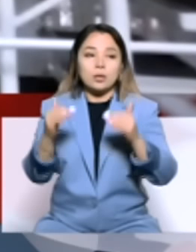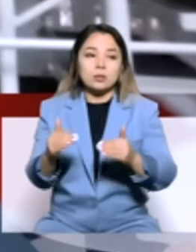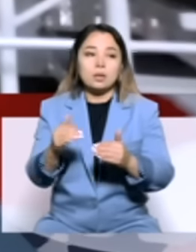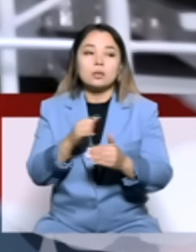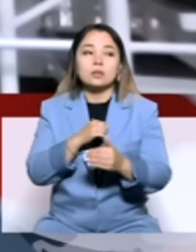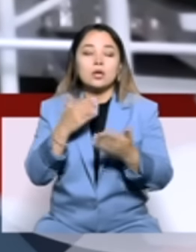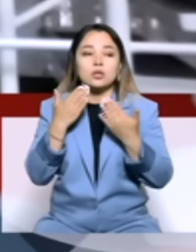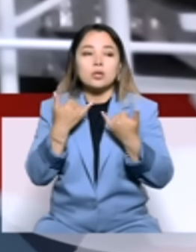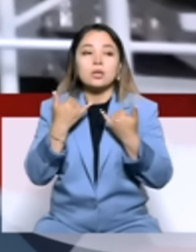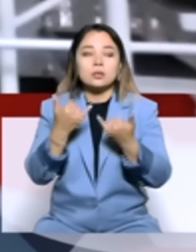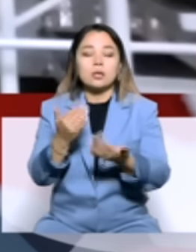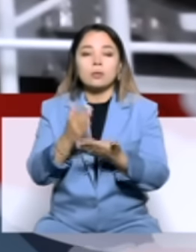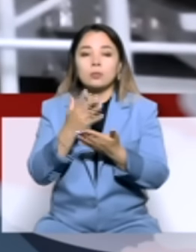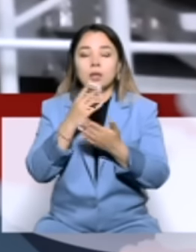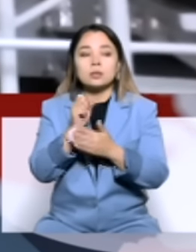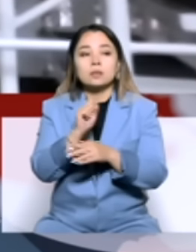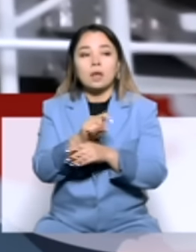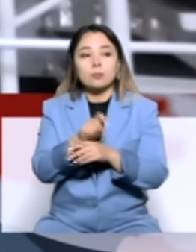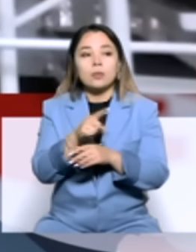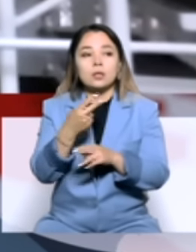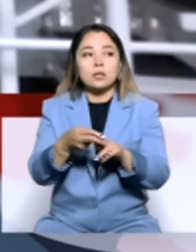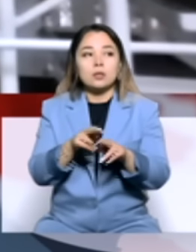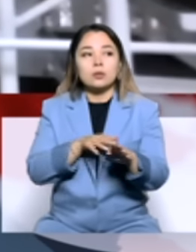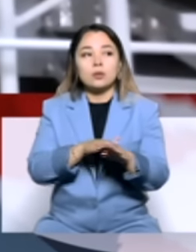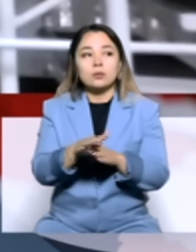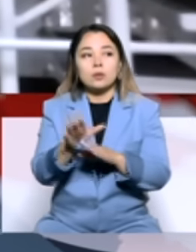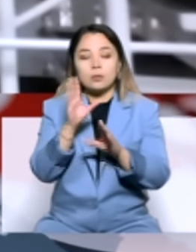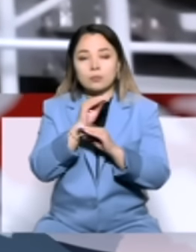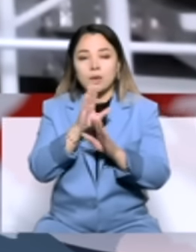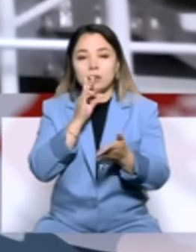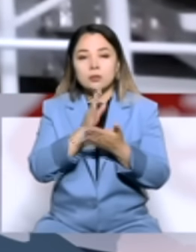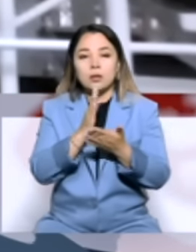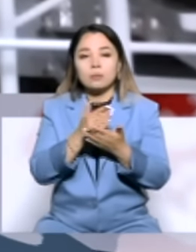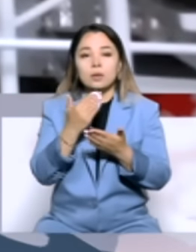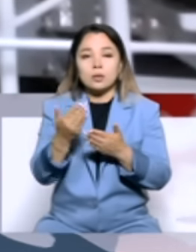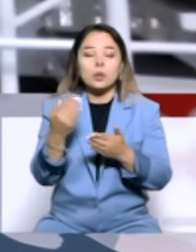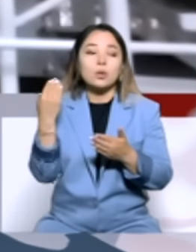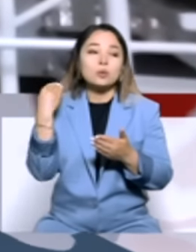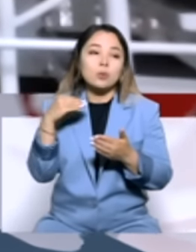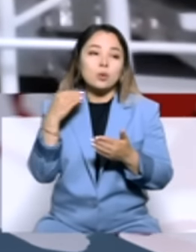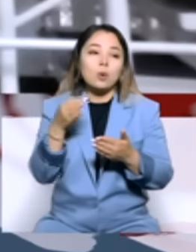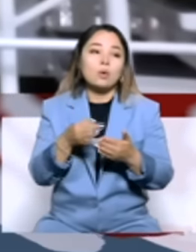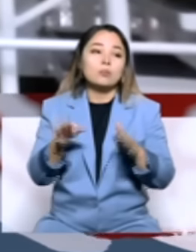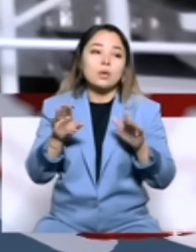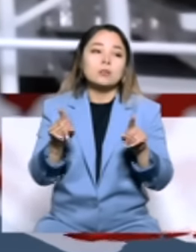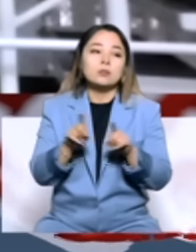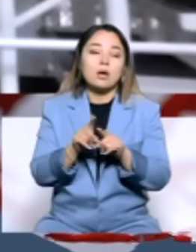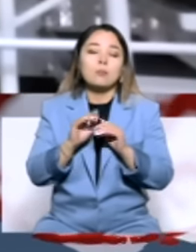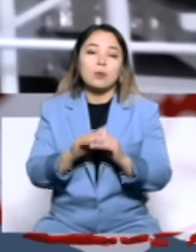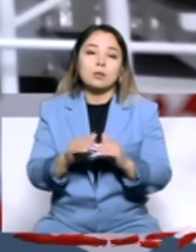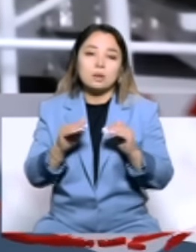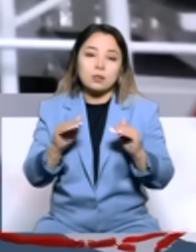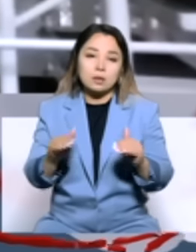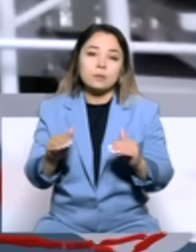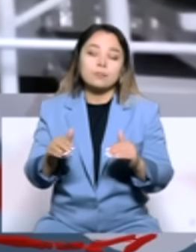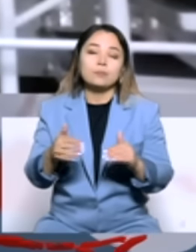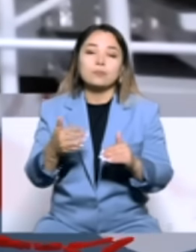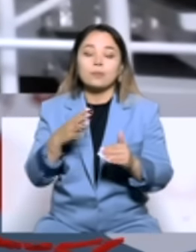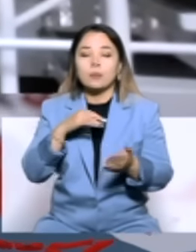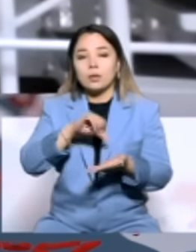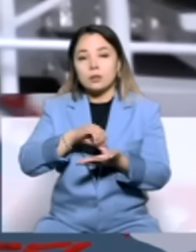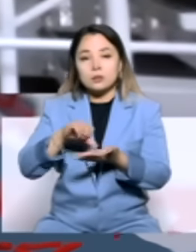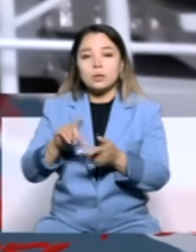ең жеңіл деңгейдегі тапсырмаларды орындай алмағанын көре аламыз. Ал Түркістан облысында мұндай балалардың үлесі